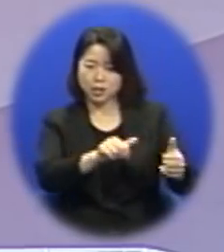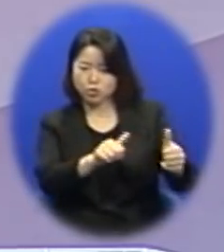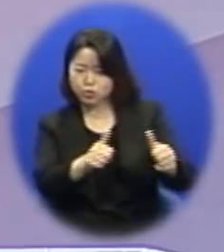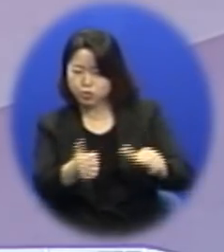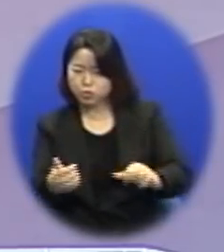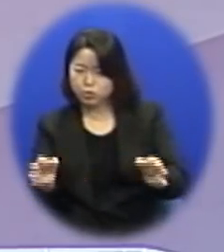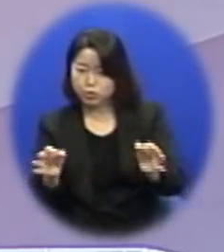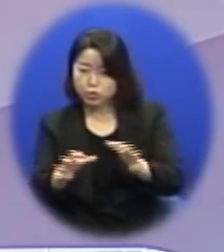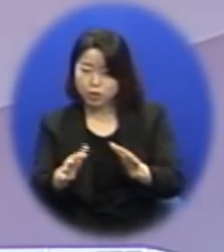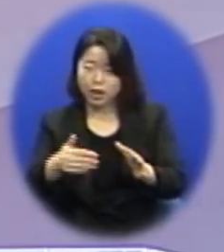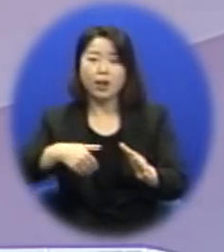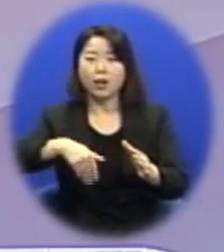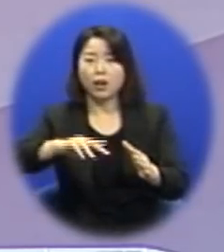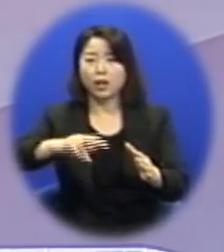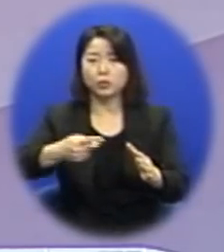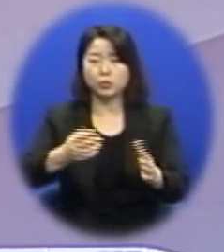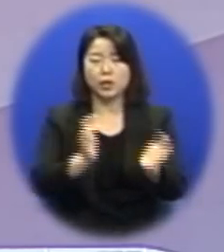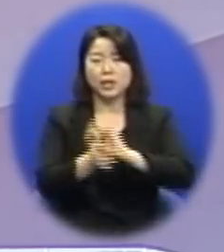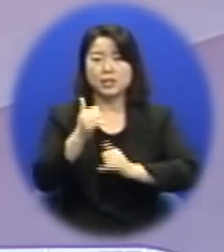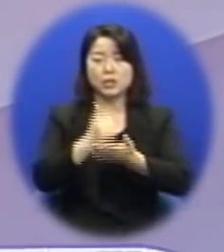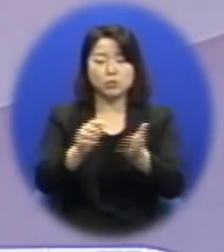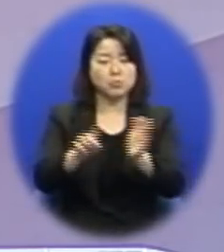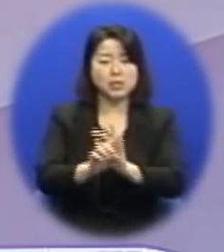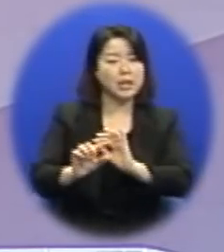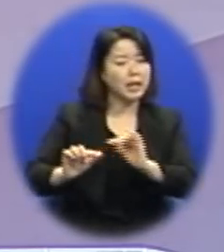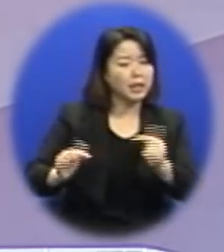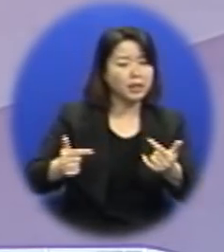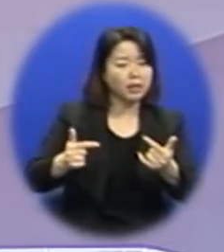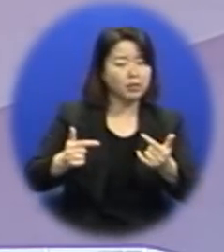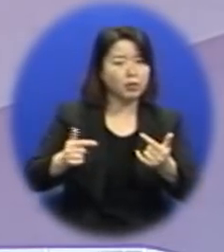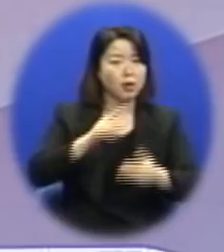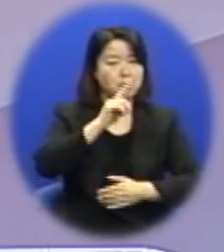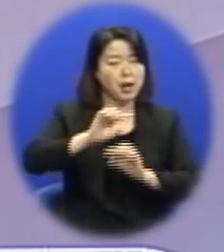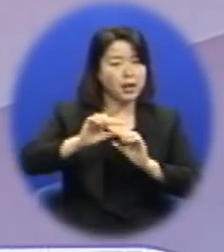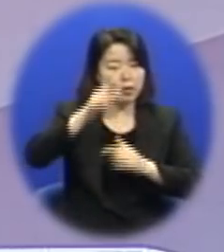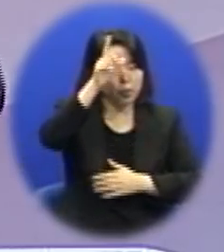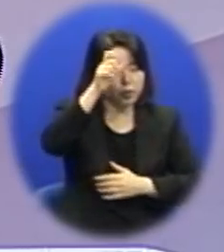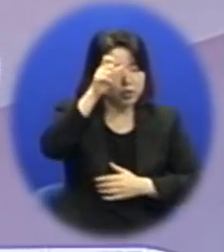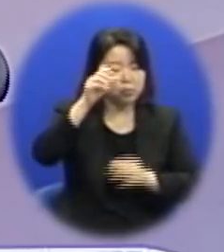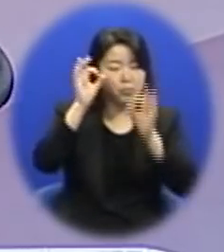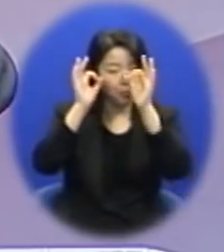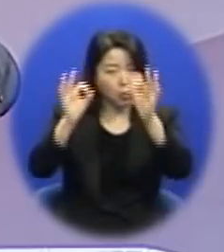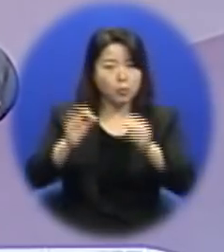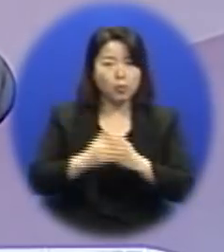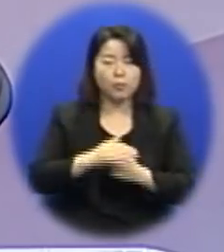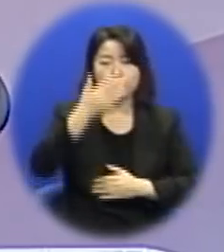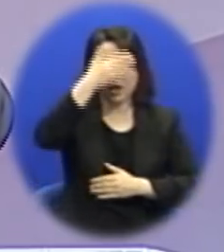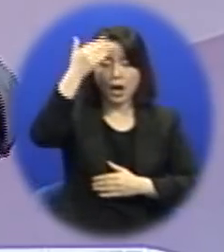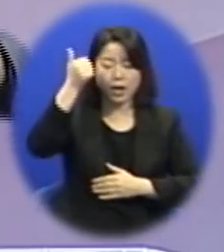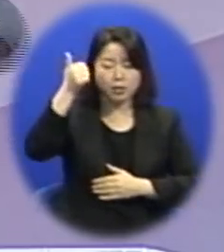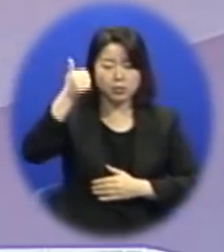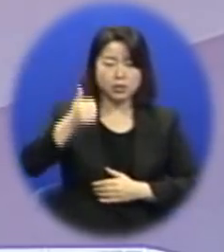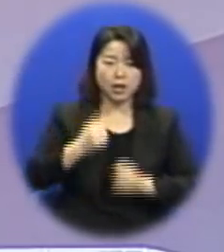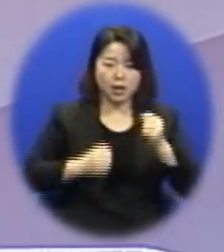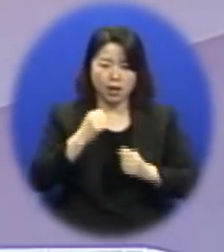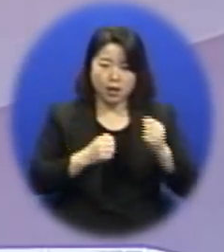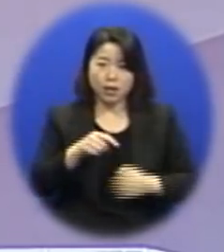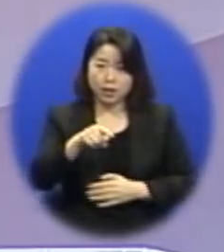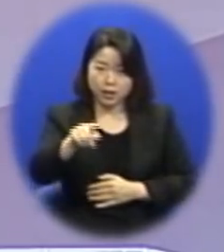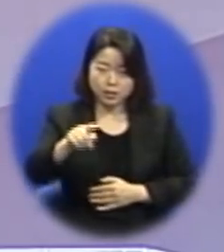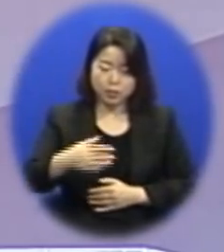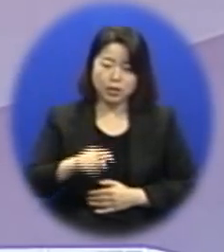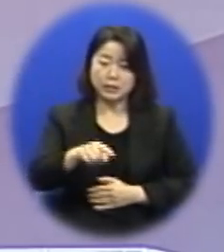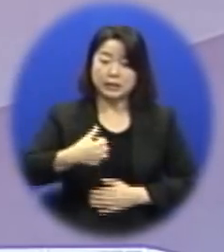순간에 가는데도 예수님이 안 믿겠다는 말을 하지 않는 걸 보고 버지 그냥 뛰쳐 내려가서 그 아들을 감싸